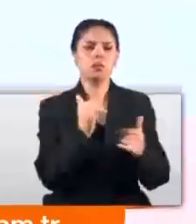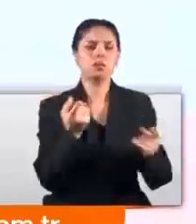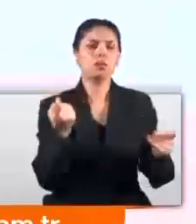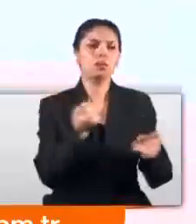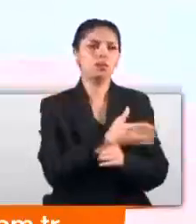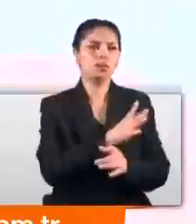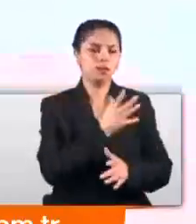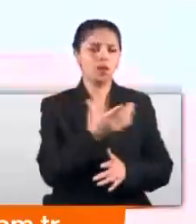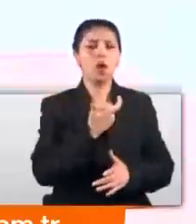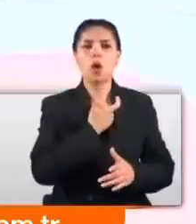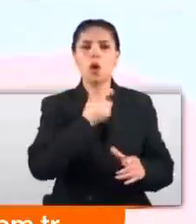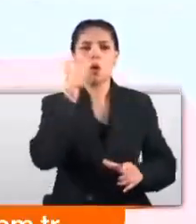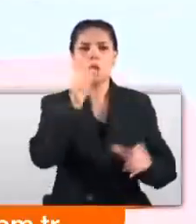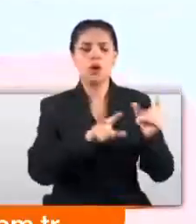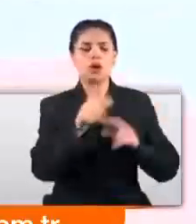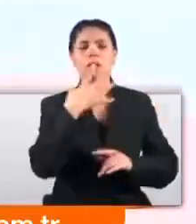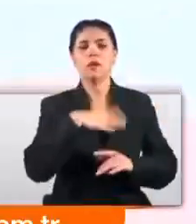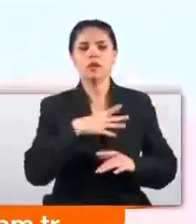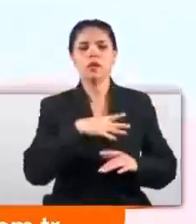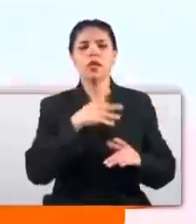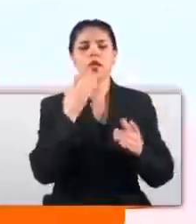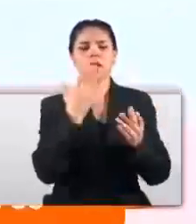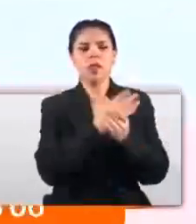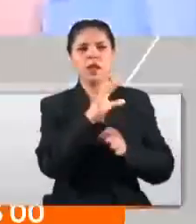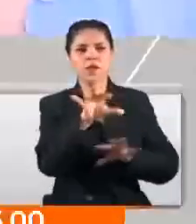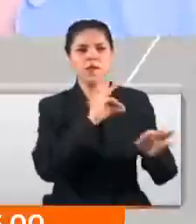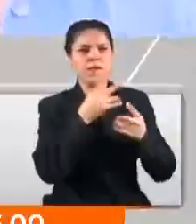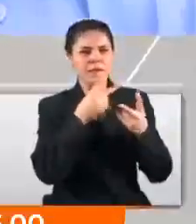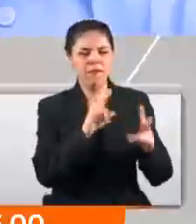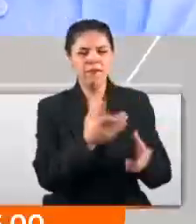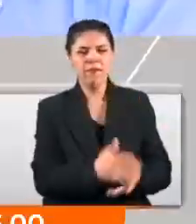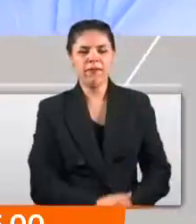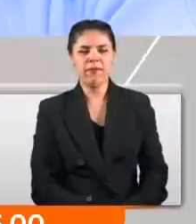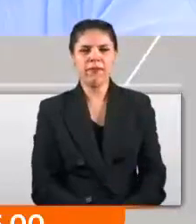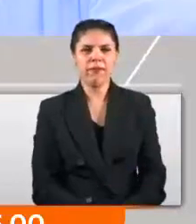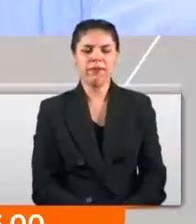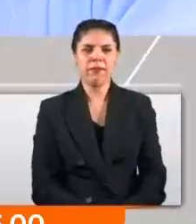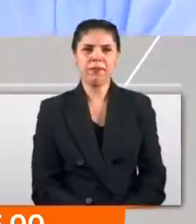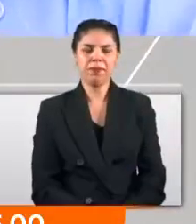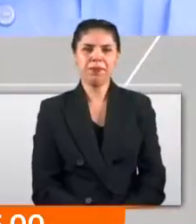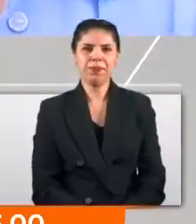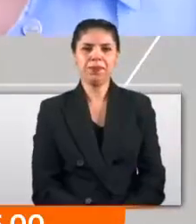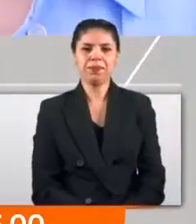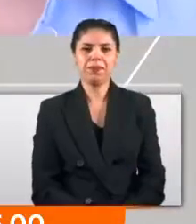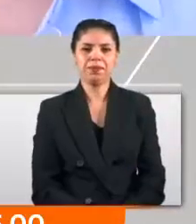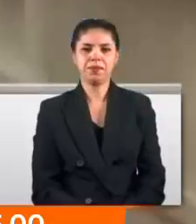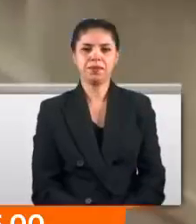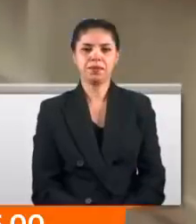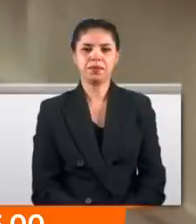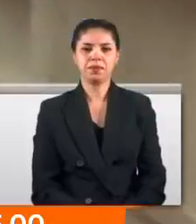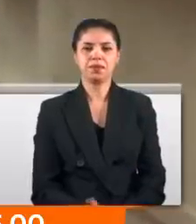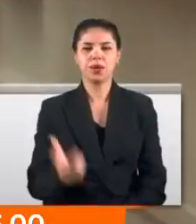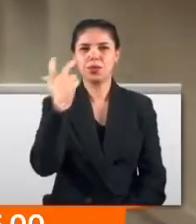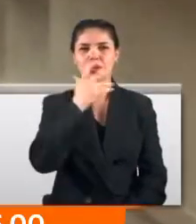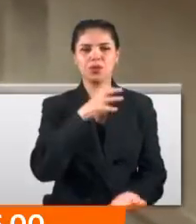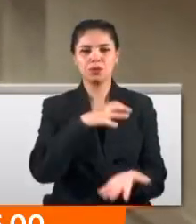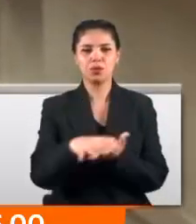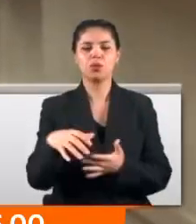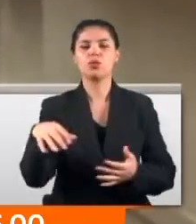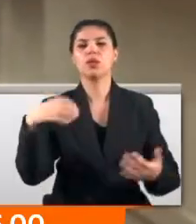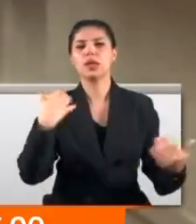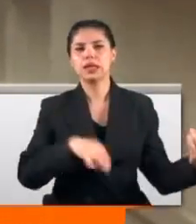ve öğrenciler istediği ders ya da dersleri seçebilecek. Güzel, iyi düşünülmüş bir proje gibi geliyor. Müzik alanında